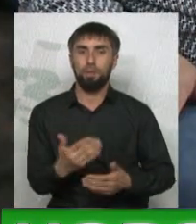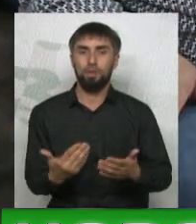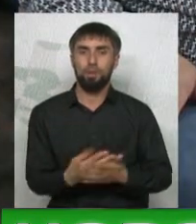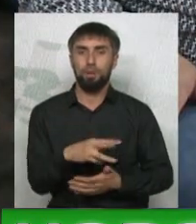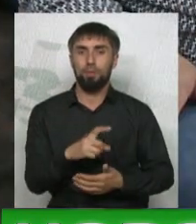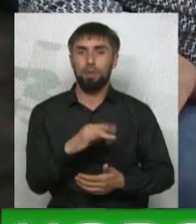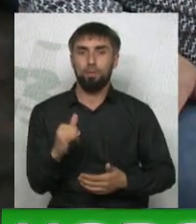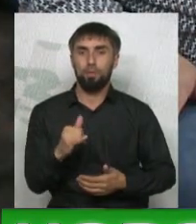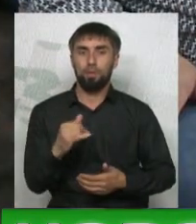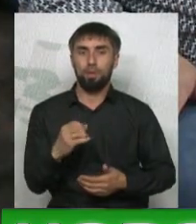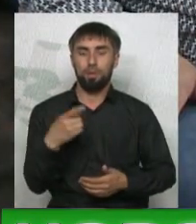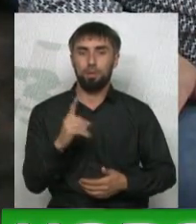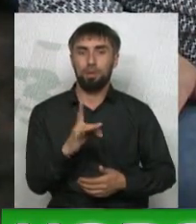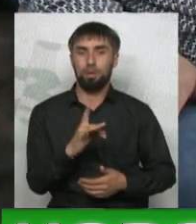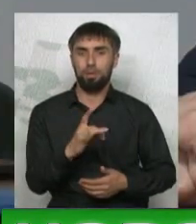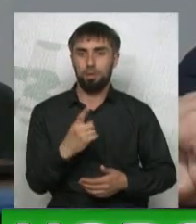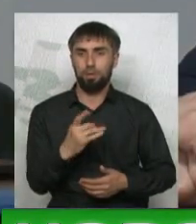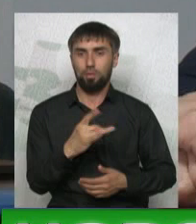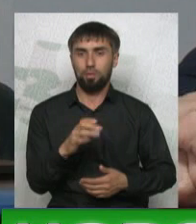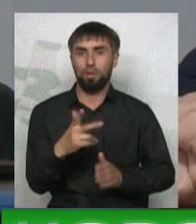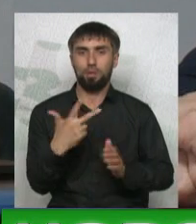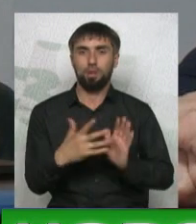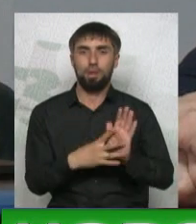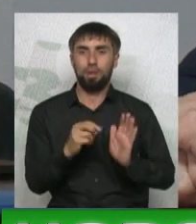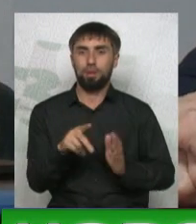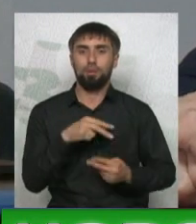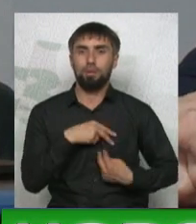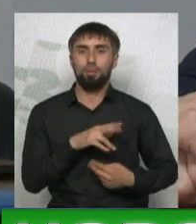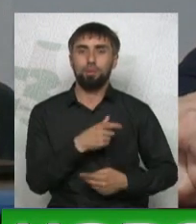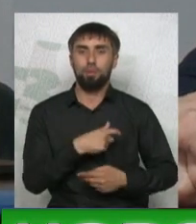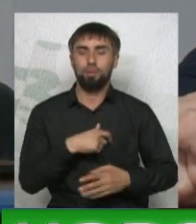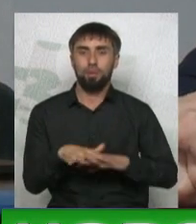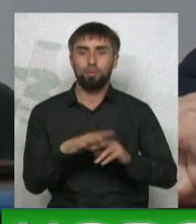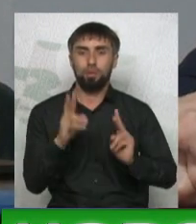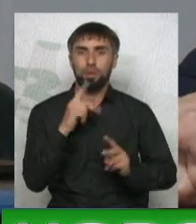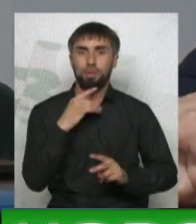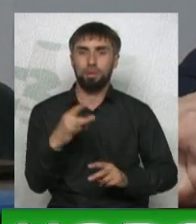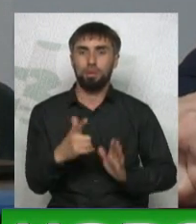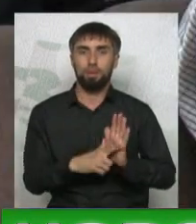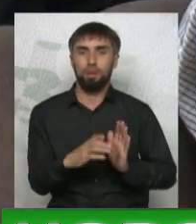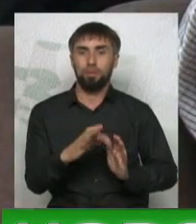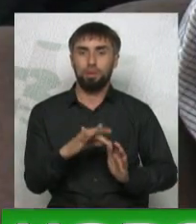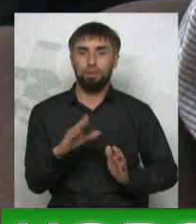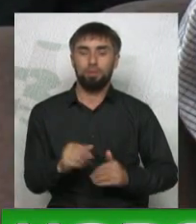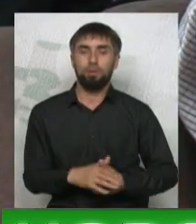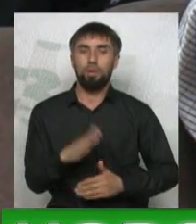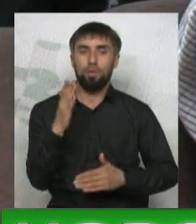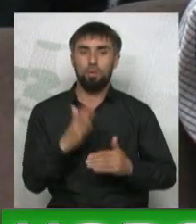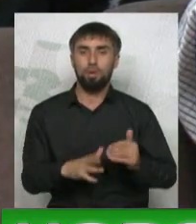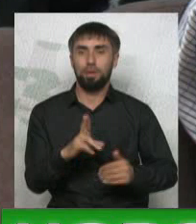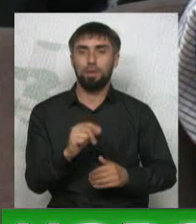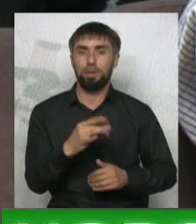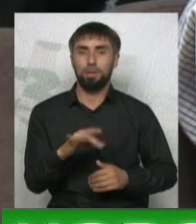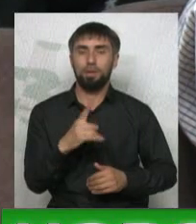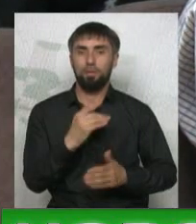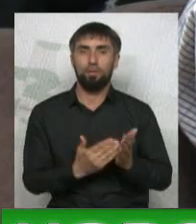Новому мэру Единороссу Ахмеду Дюдигову 39 лет. До этого он трудился депутатом Народного собрания Ингушетии 7-го созыва. Окончил Казанское